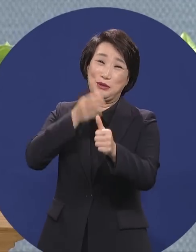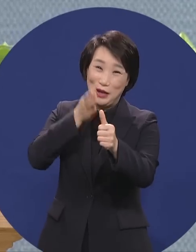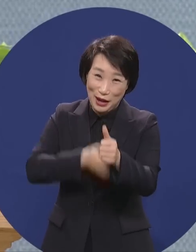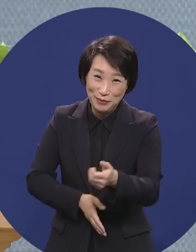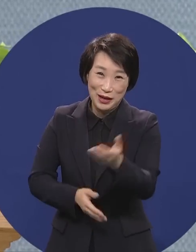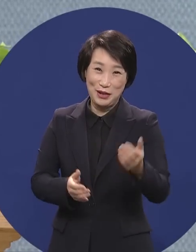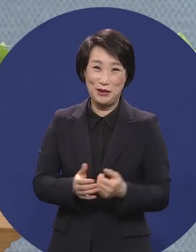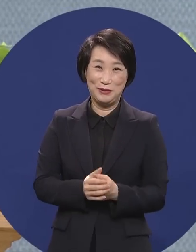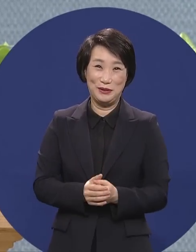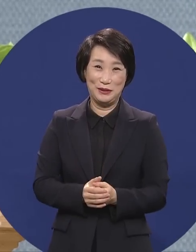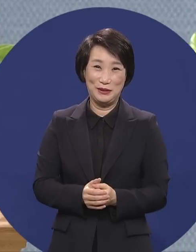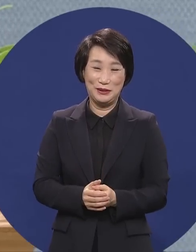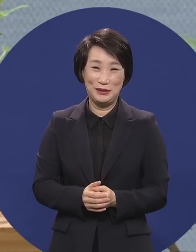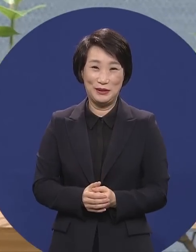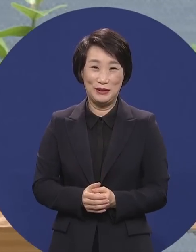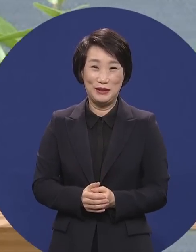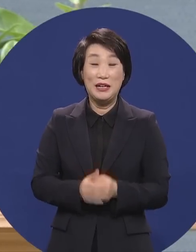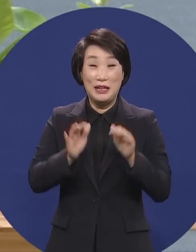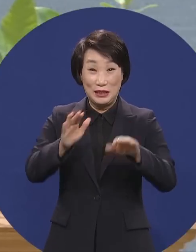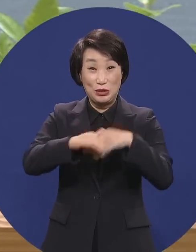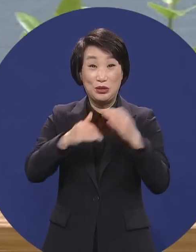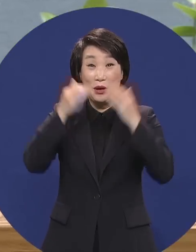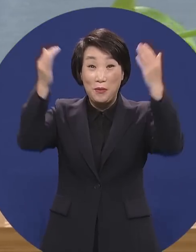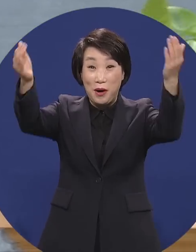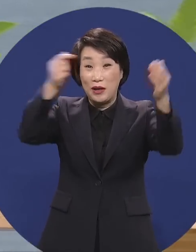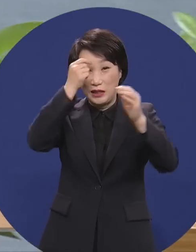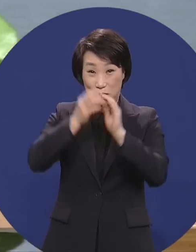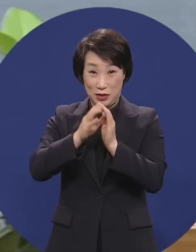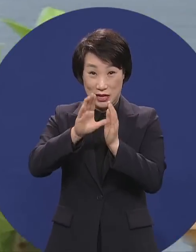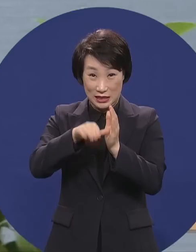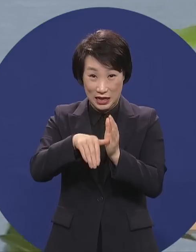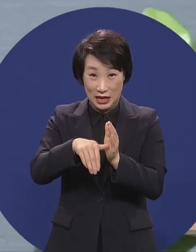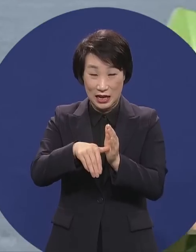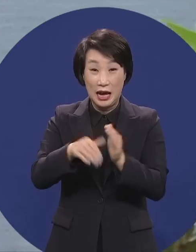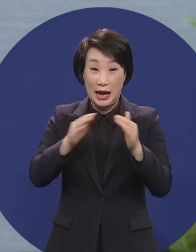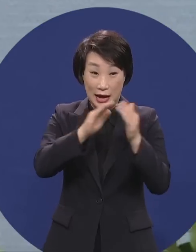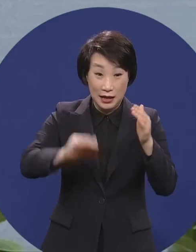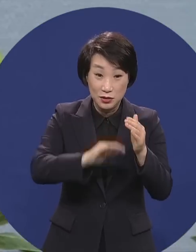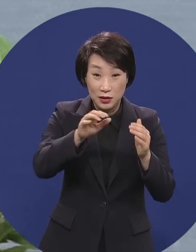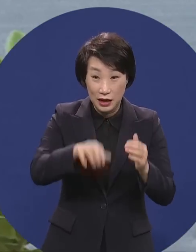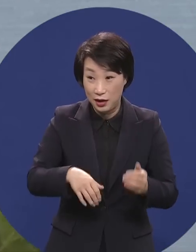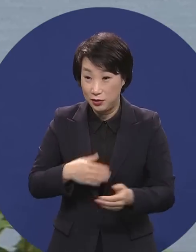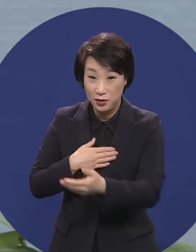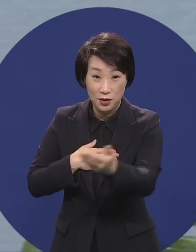축원합니다. 두 손 번쩍 들고 집에서도